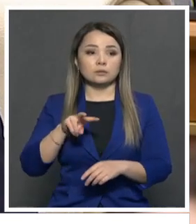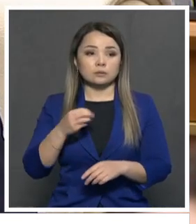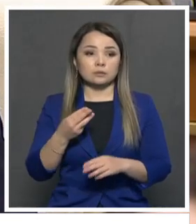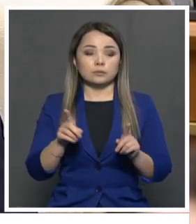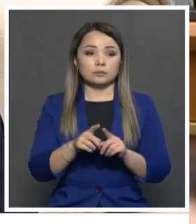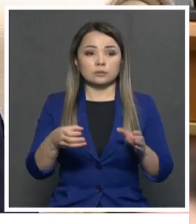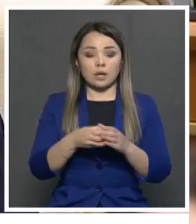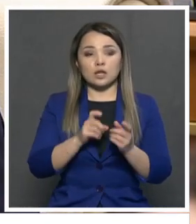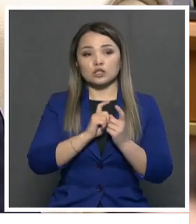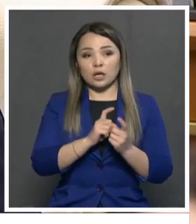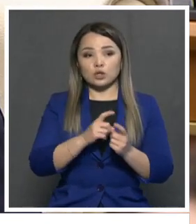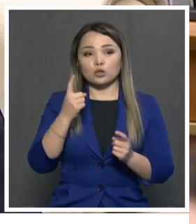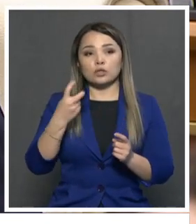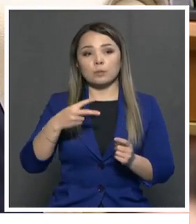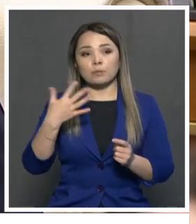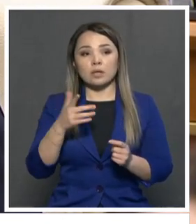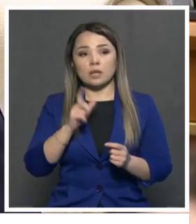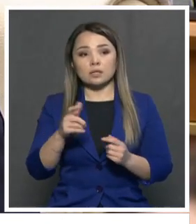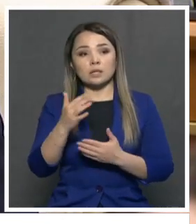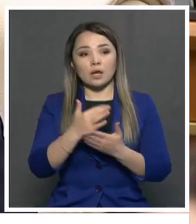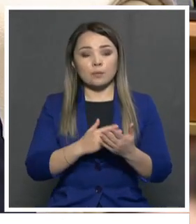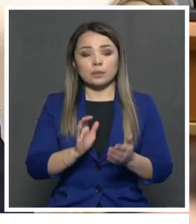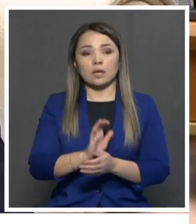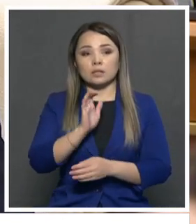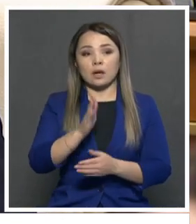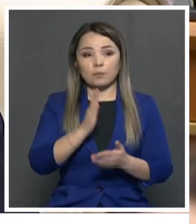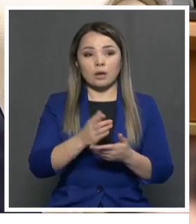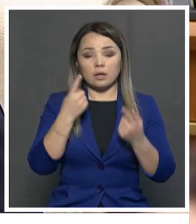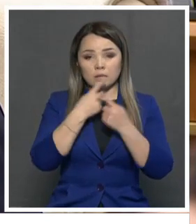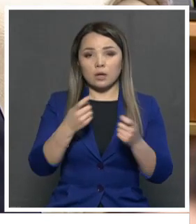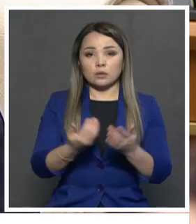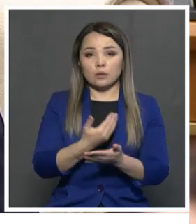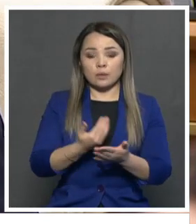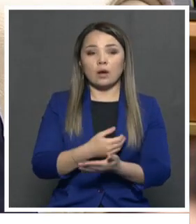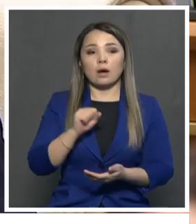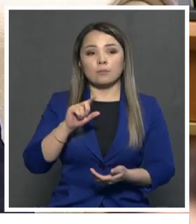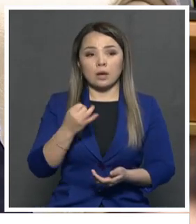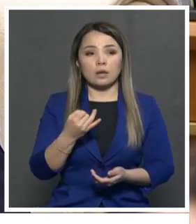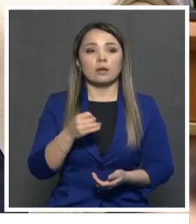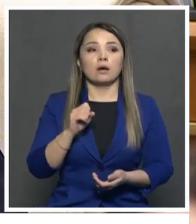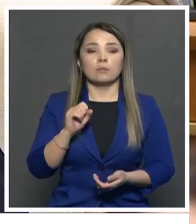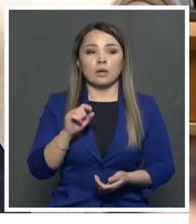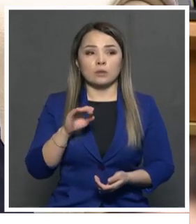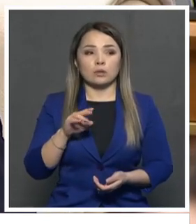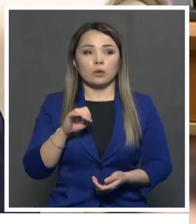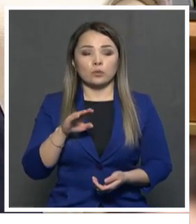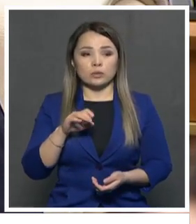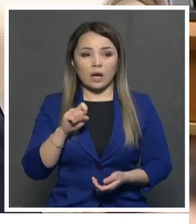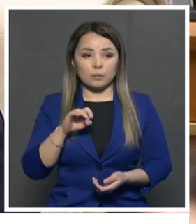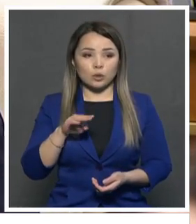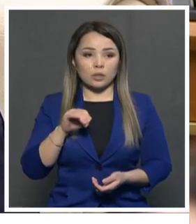арманы үшін айқасқан 125 адамның тізімін жібердік. Атап айтсақ, Тұрағұл Абайұлы, Биахмет Сәрсенов, Хамит